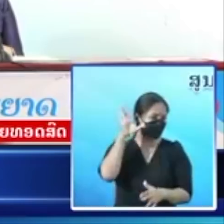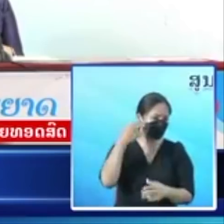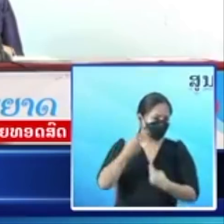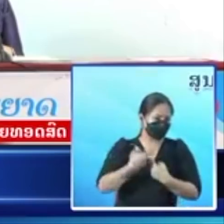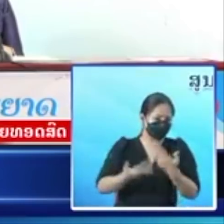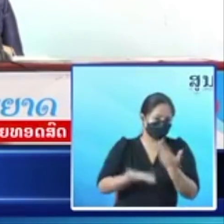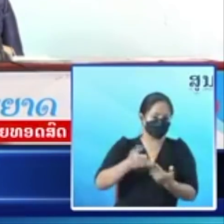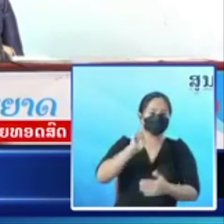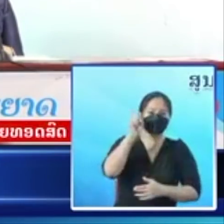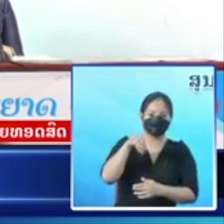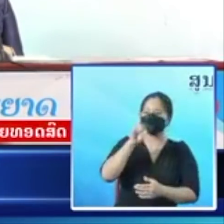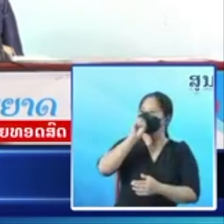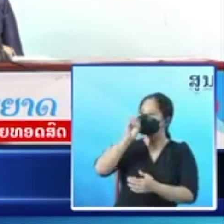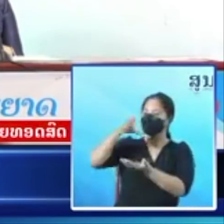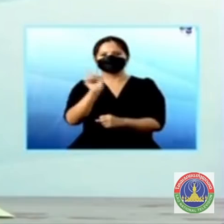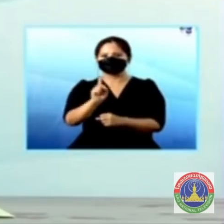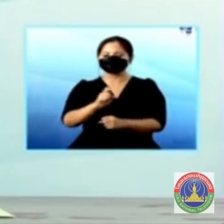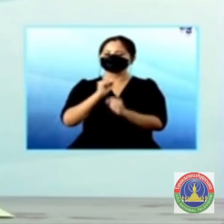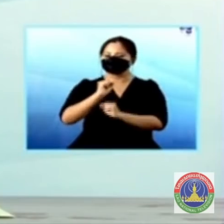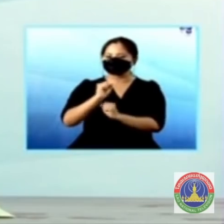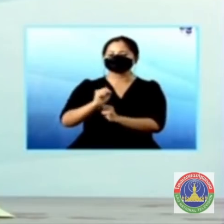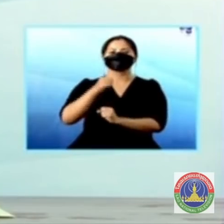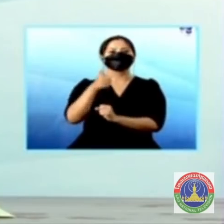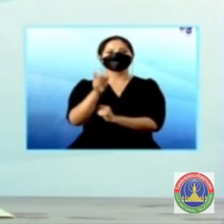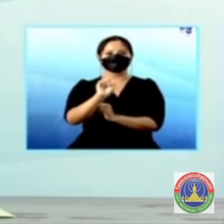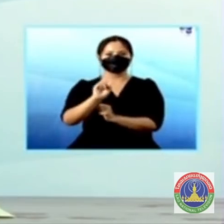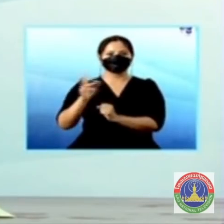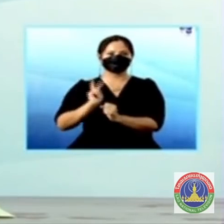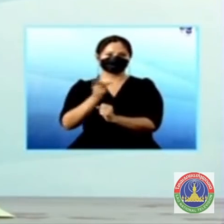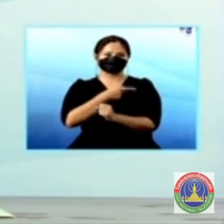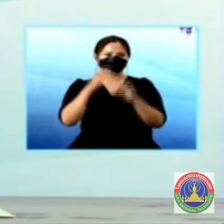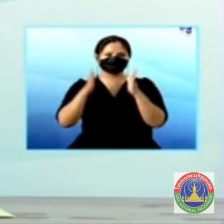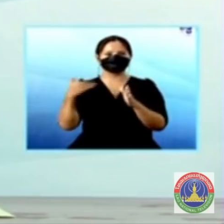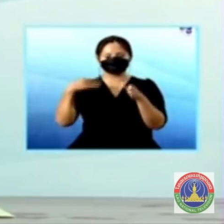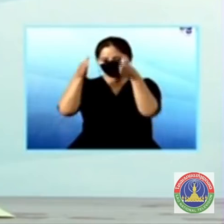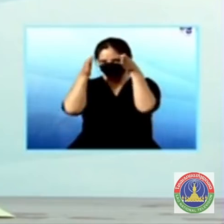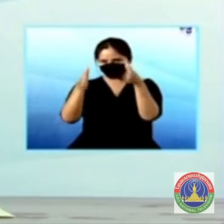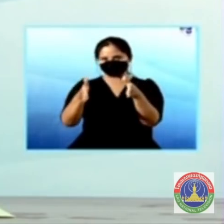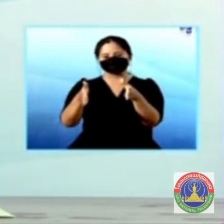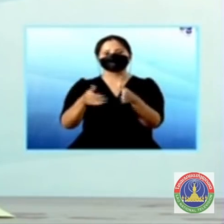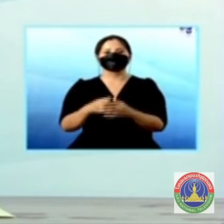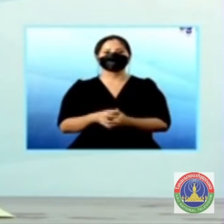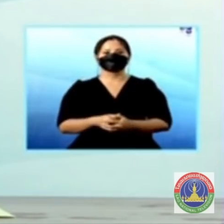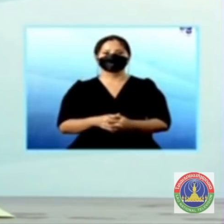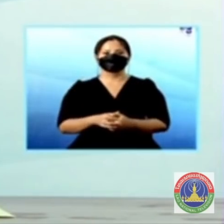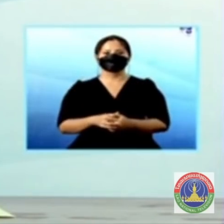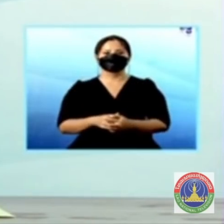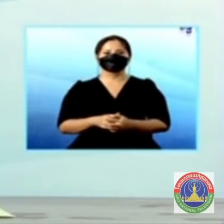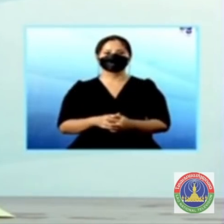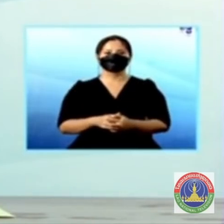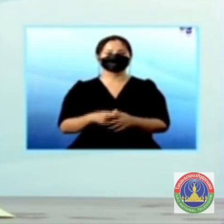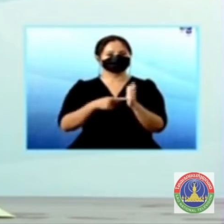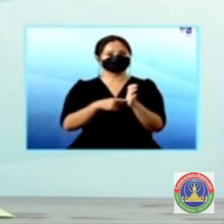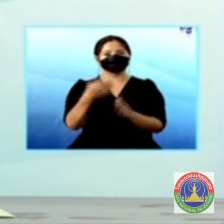ข้องเพื่อดำเนินการแก้ไขให้ทันการซึ่งข้าพเจ้าก็แสดงความขอบใจหลายๆที่ผ่านมาก็ได้มีการตื่นตัว